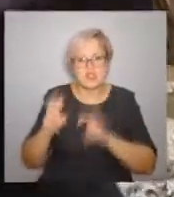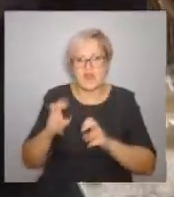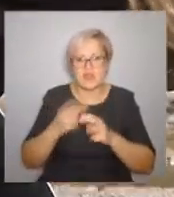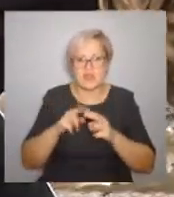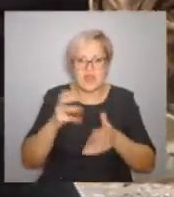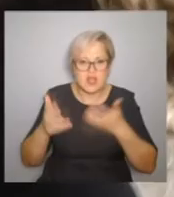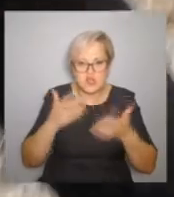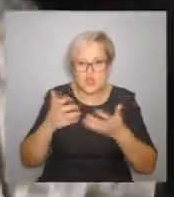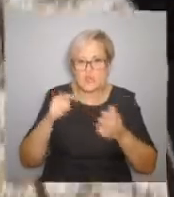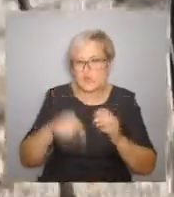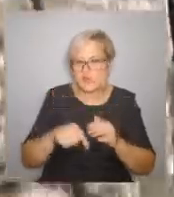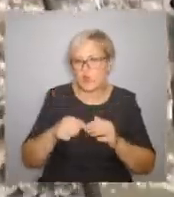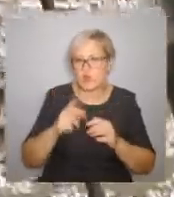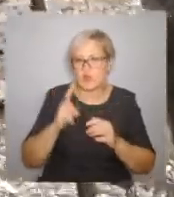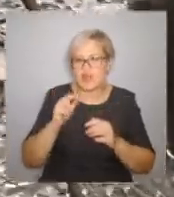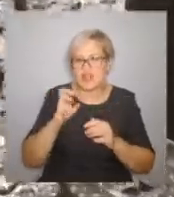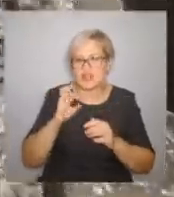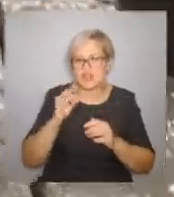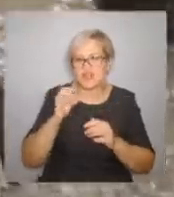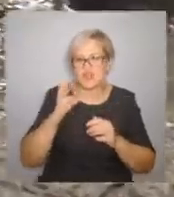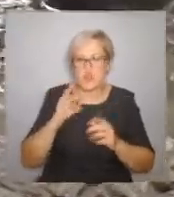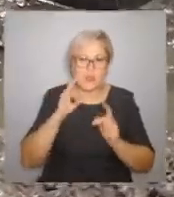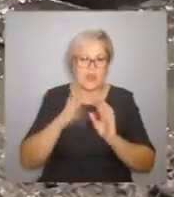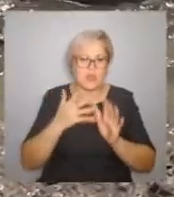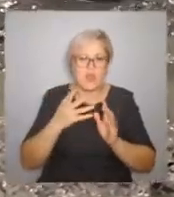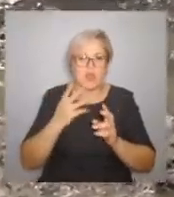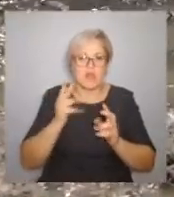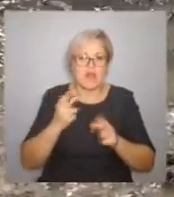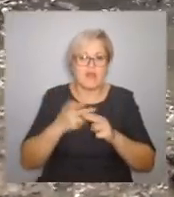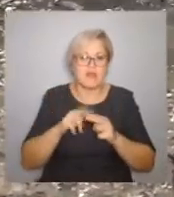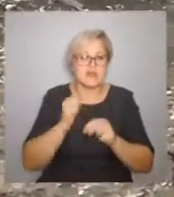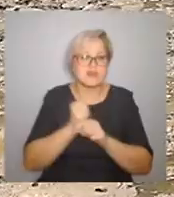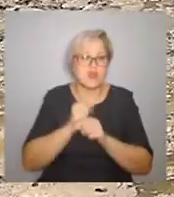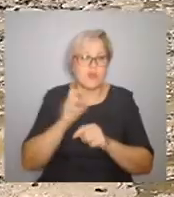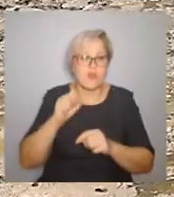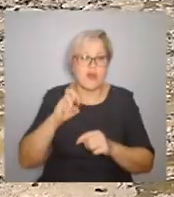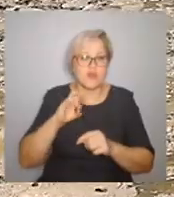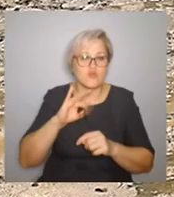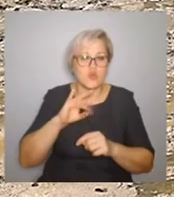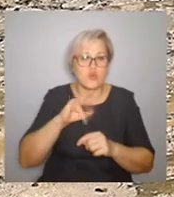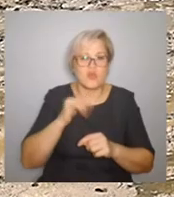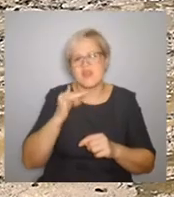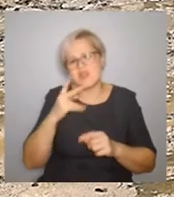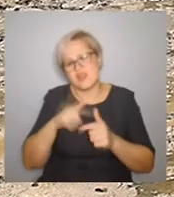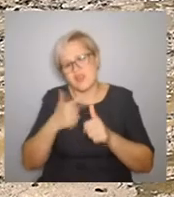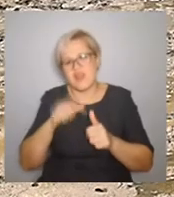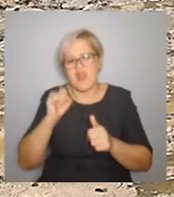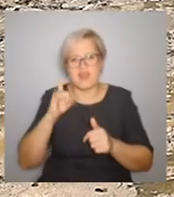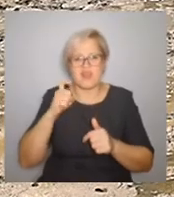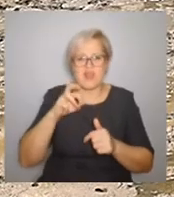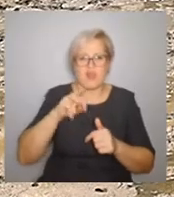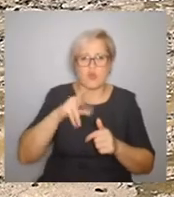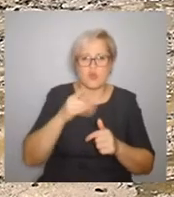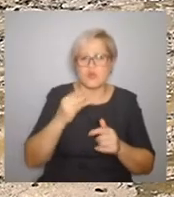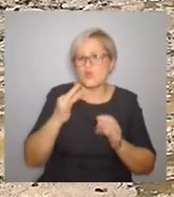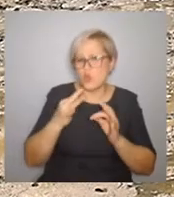классическом понимании, как это делают палеонтологи или археологи. Но этим данное местонахождение тоже уникально,